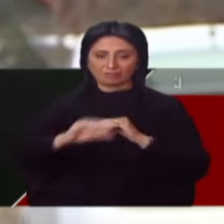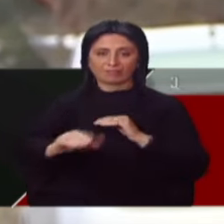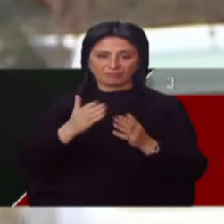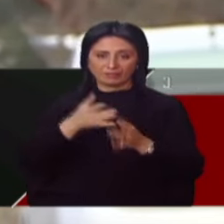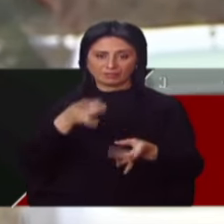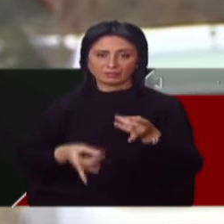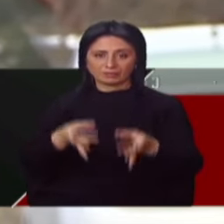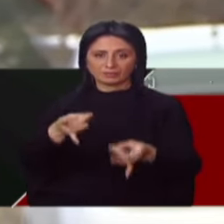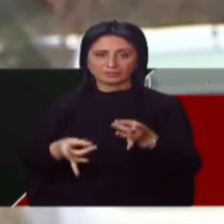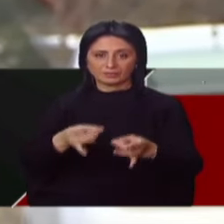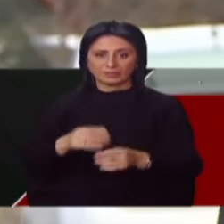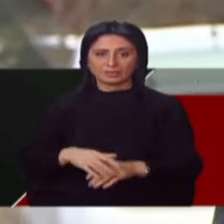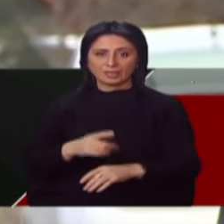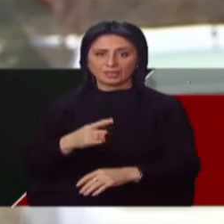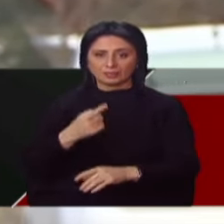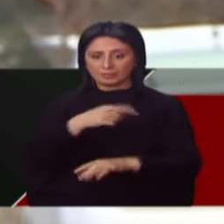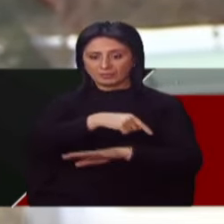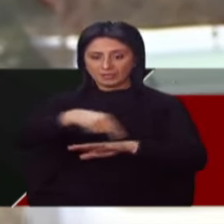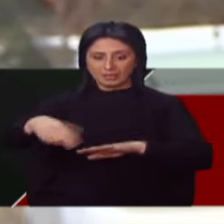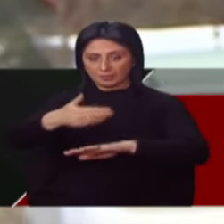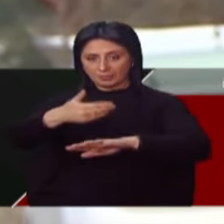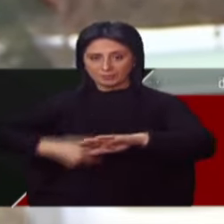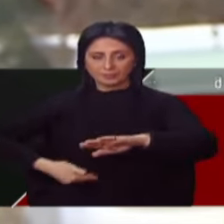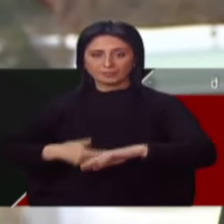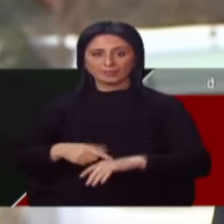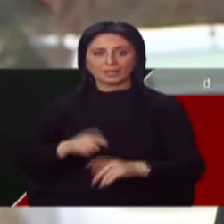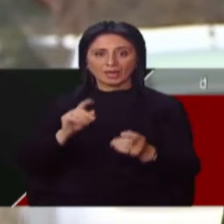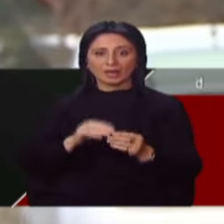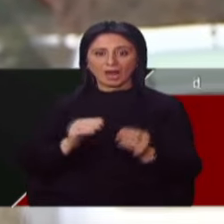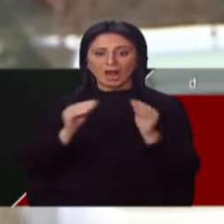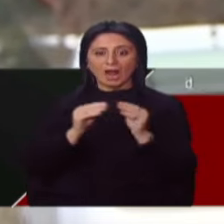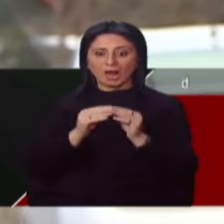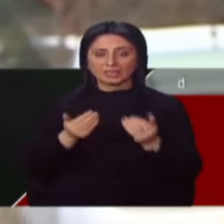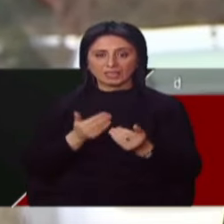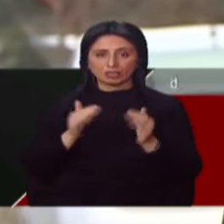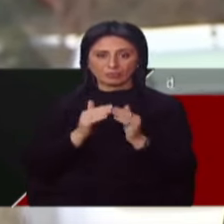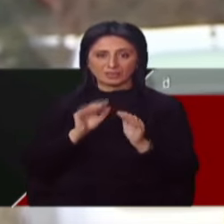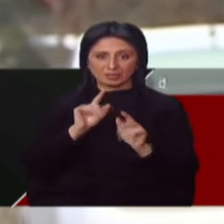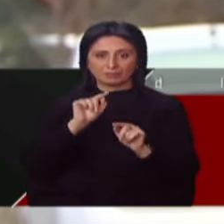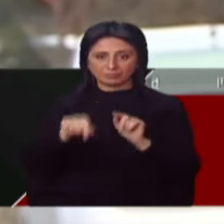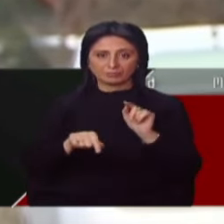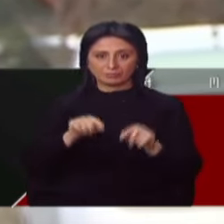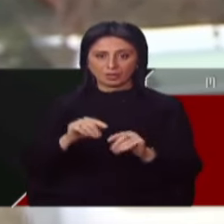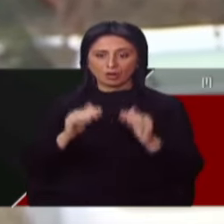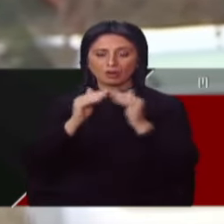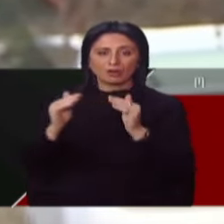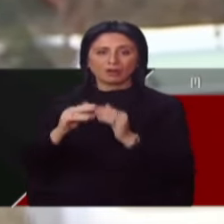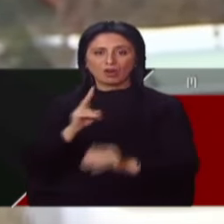დაფარულია პირველი ზოლი მოწყვეტის ფლატიდან. ეს ეხება 10 საცხოვრებელ სახლს,